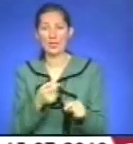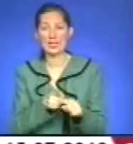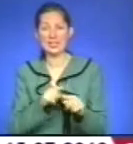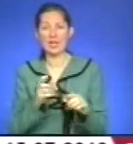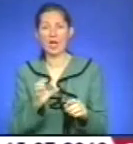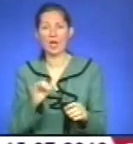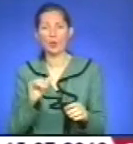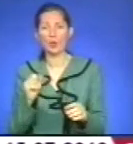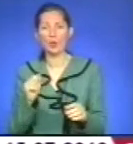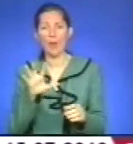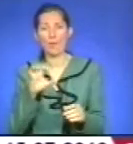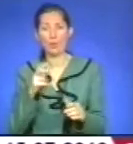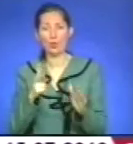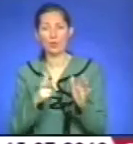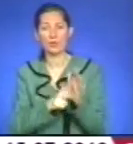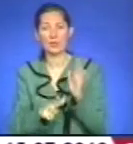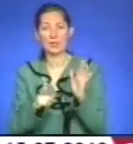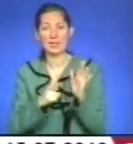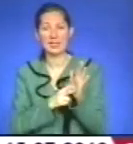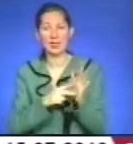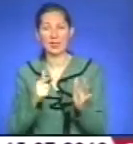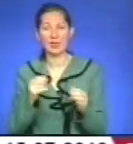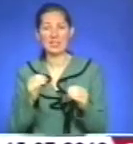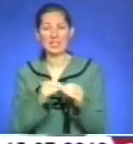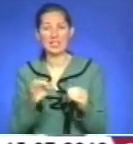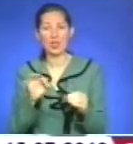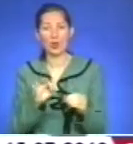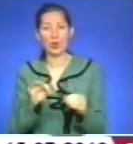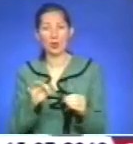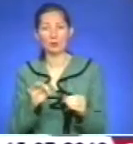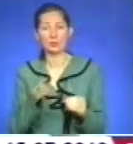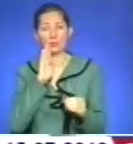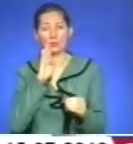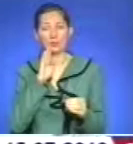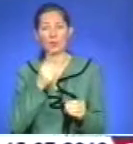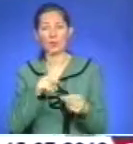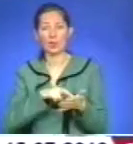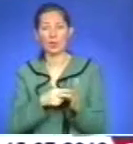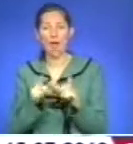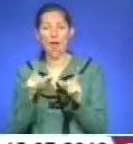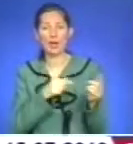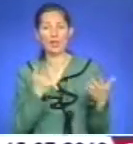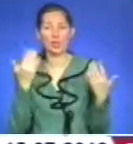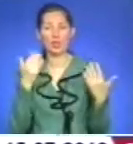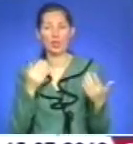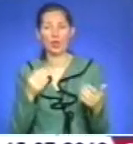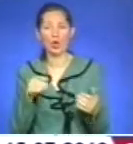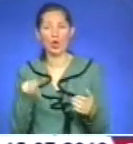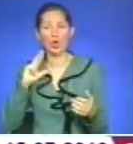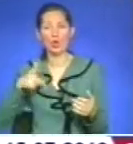сума складає 587 гривень 10 копійок. Пані Надія планує їхати на відпочинок до дочок в